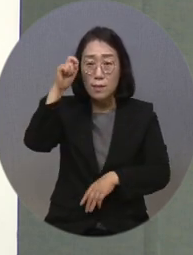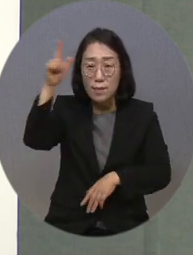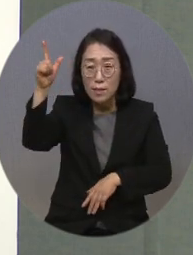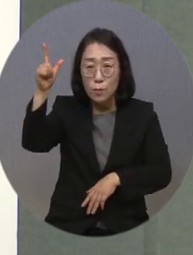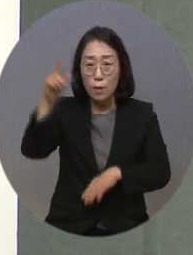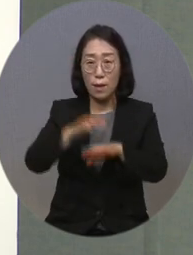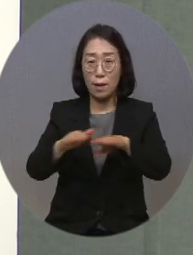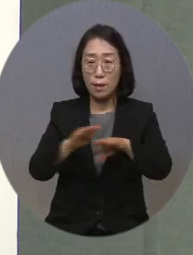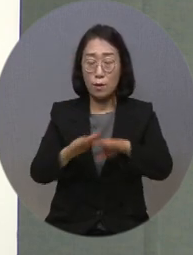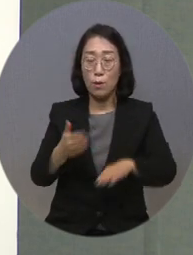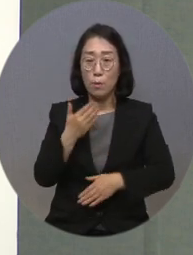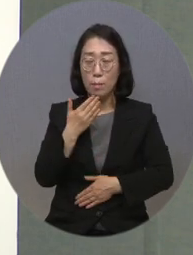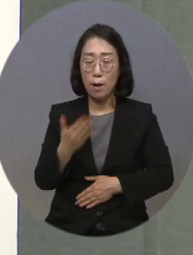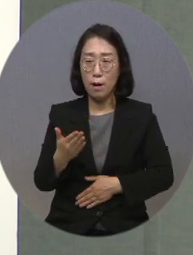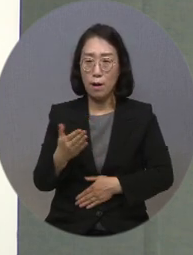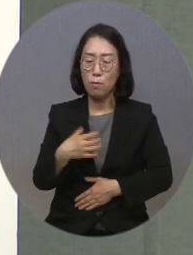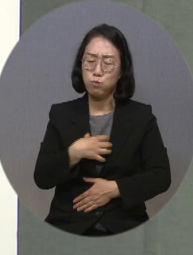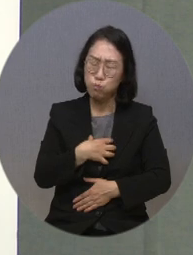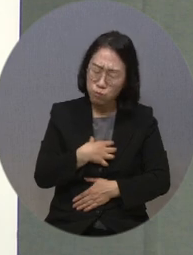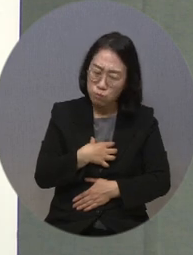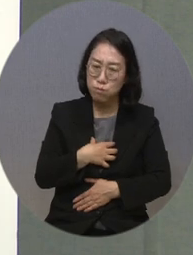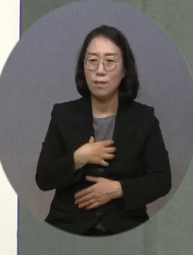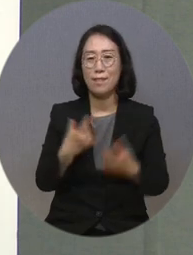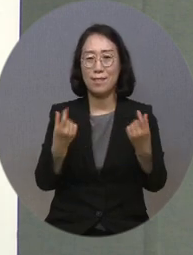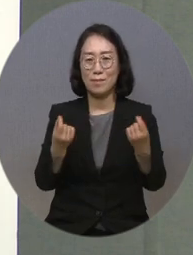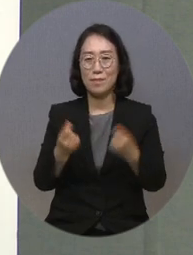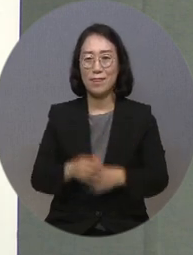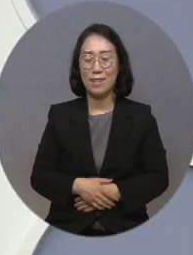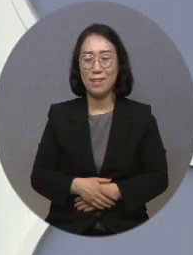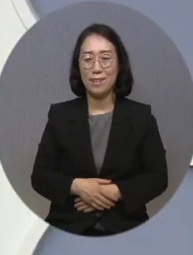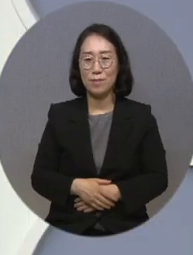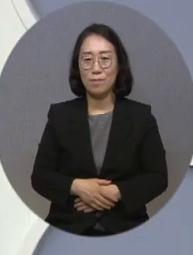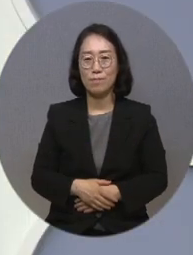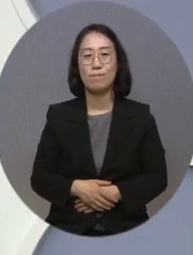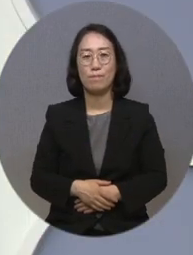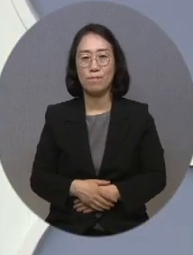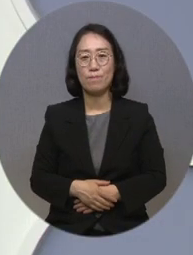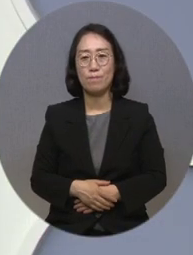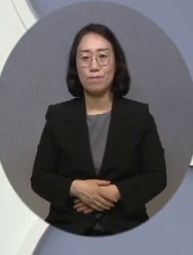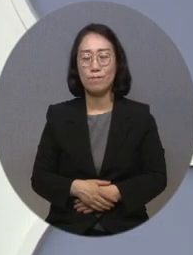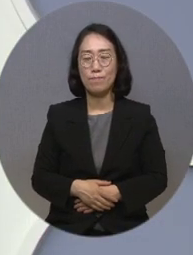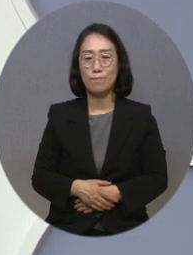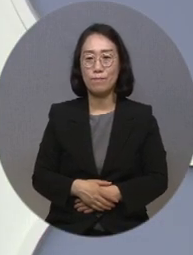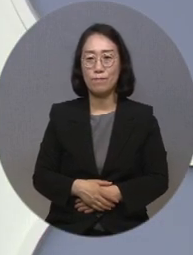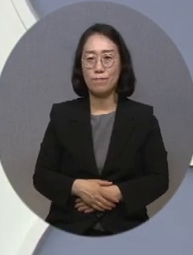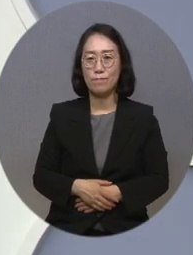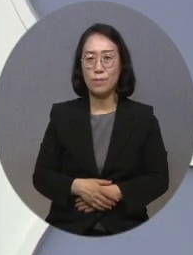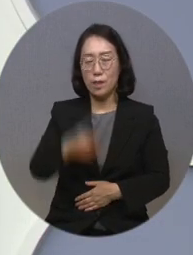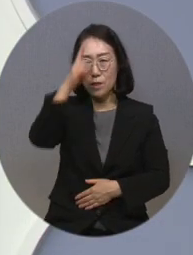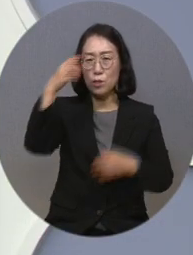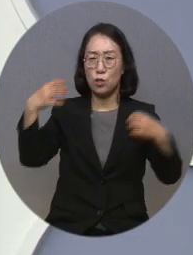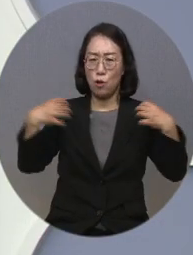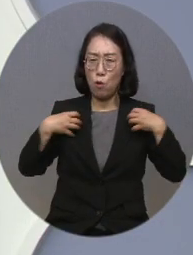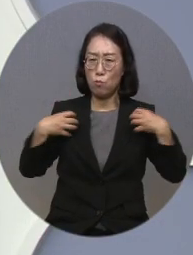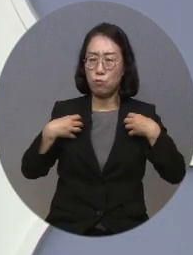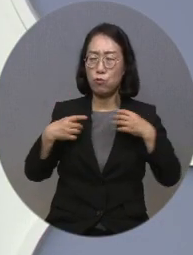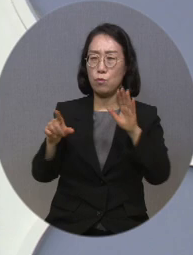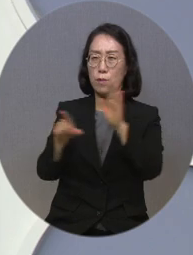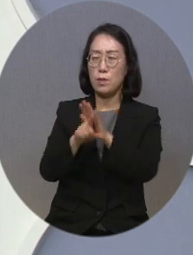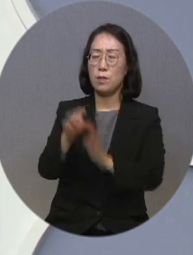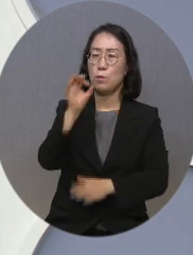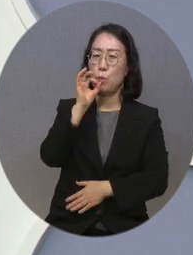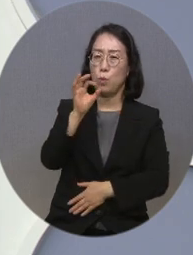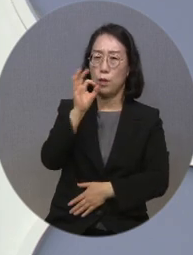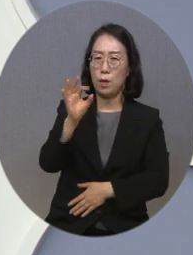있을까 굉장히 염려를 하거든요. 그렇습니다. 어떻게 생각하십니까? 지금 정부를 믿을 수 없다 이런 말씀을 주셨는데